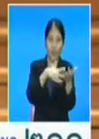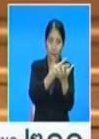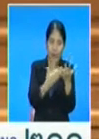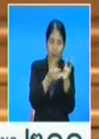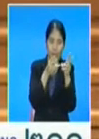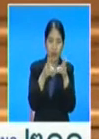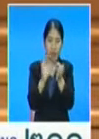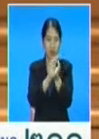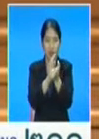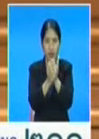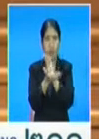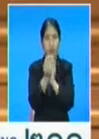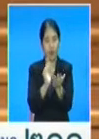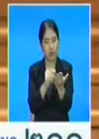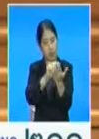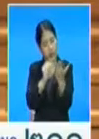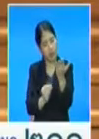านเพื่อให้สมบูรณ์ยิ่งขึ้น